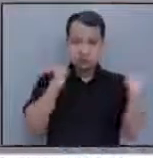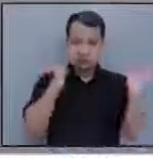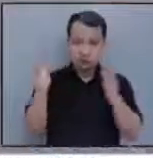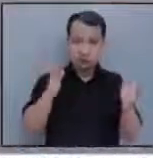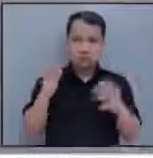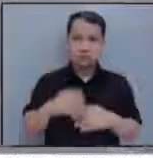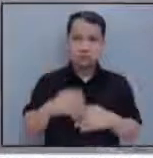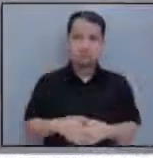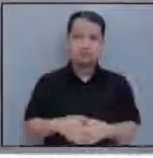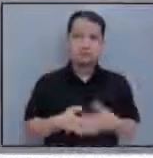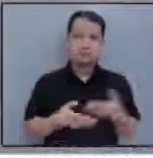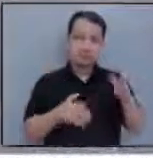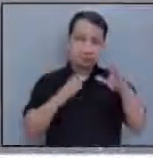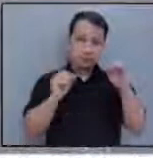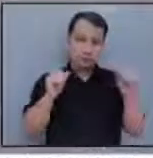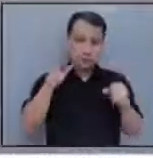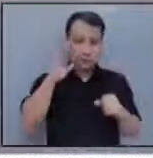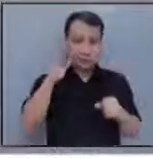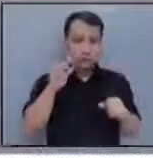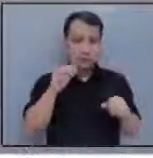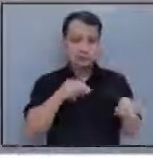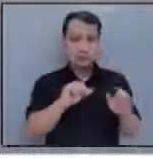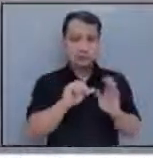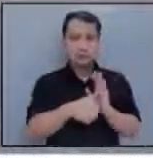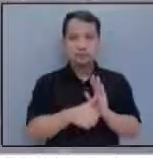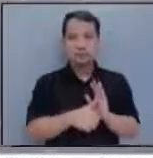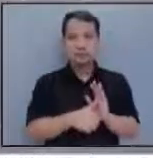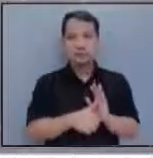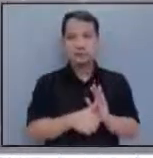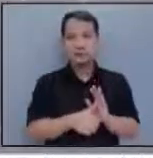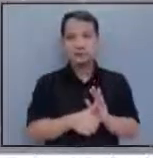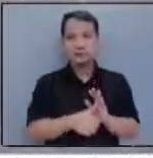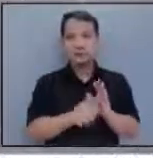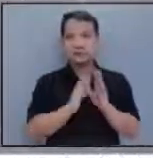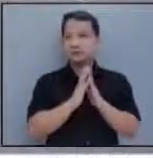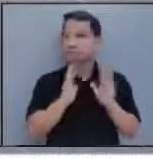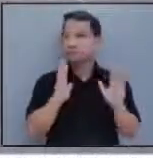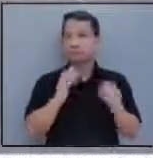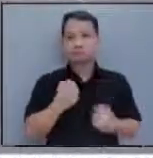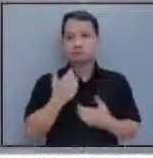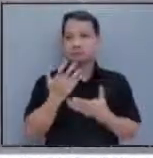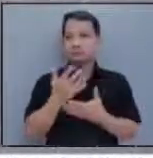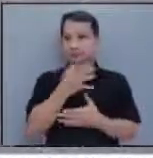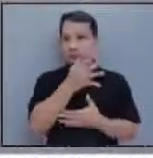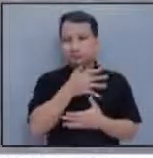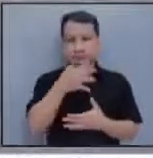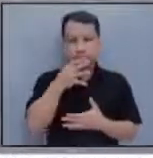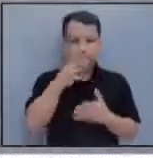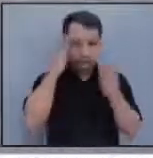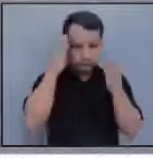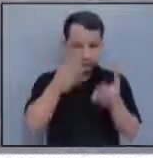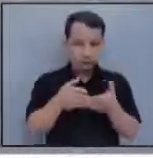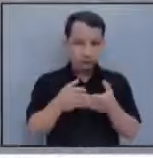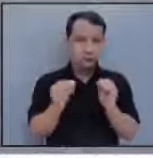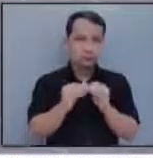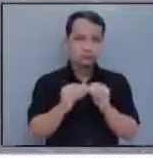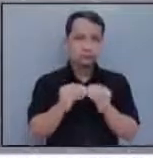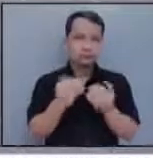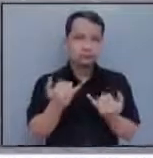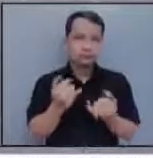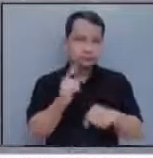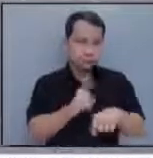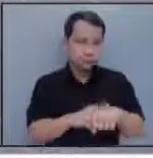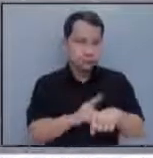Well, the president has been very passionate about agriculture, and I think it's about the right time